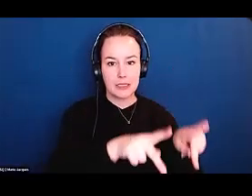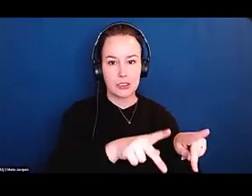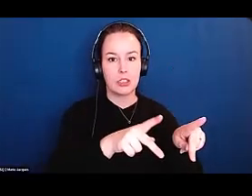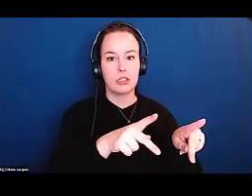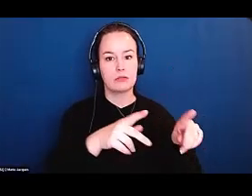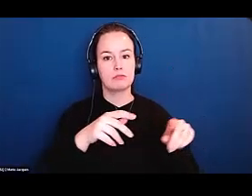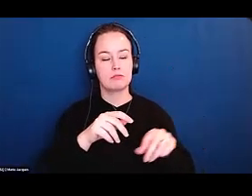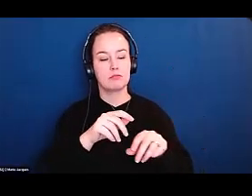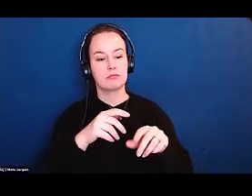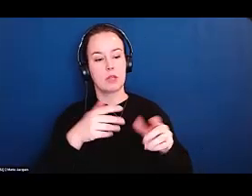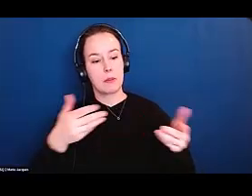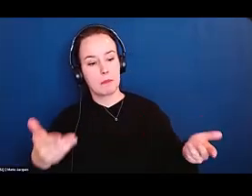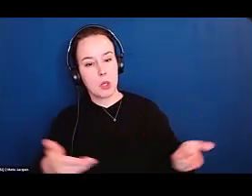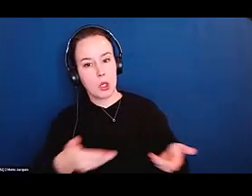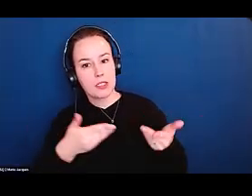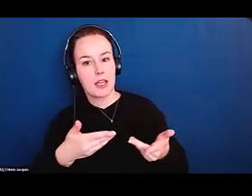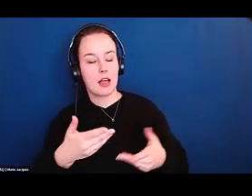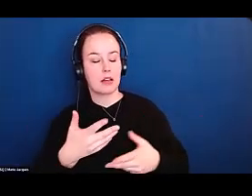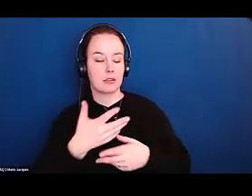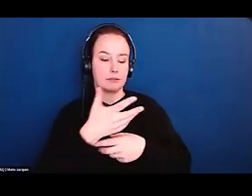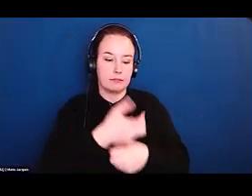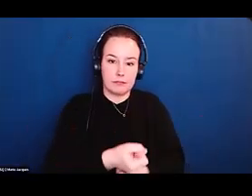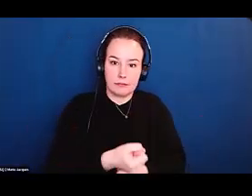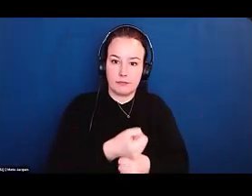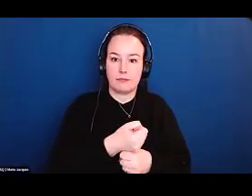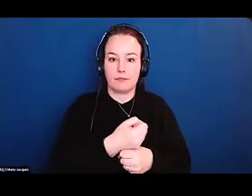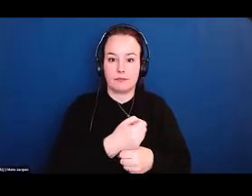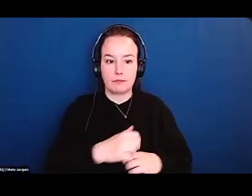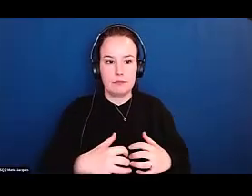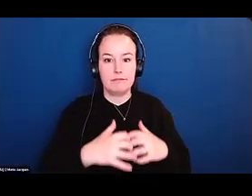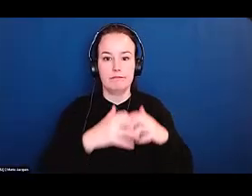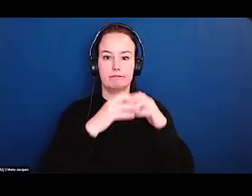juste présente, elle construit la confiance